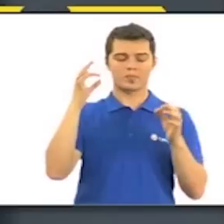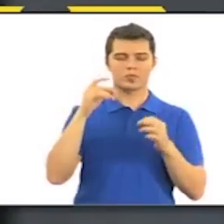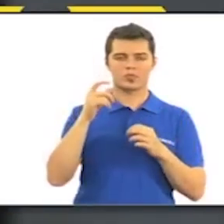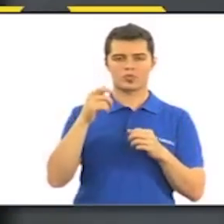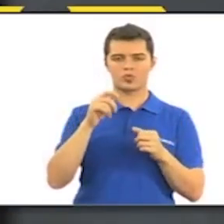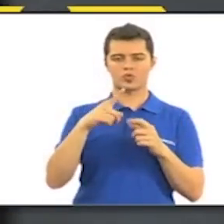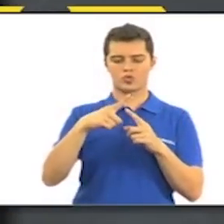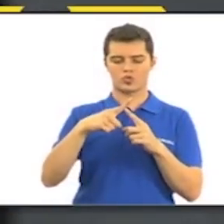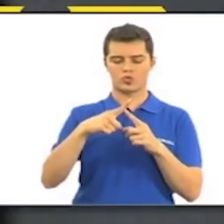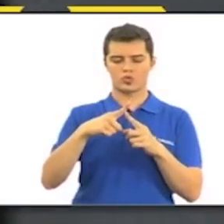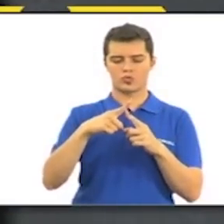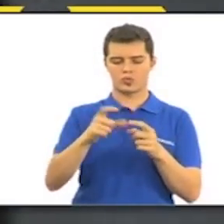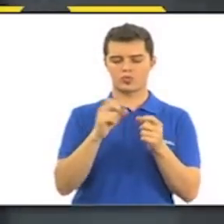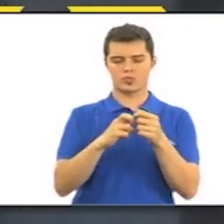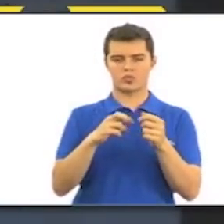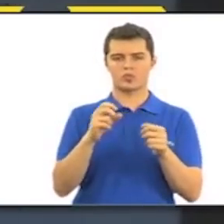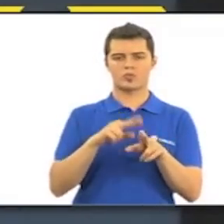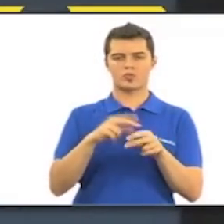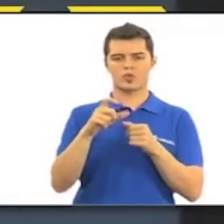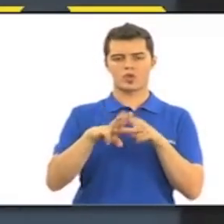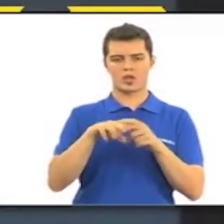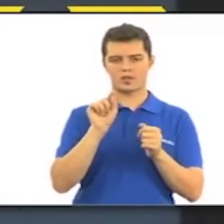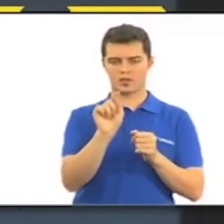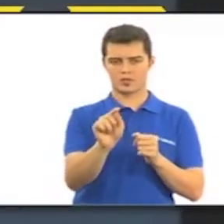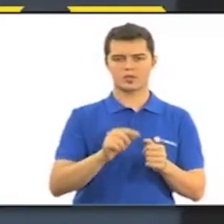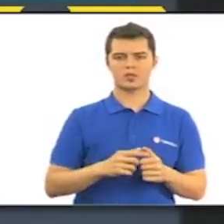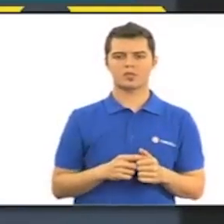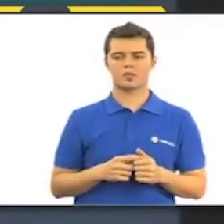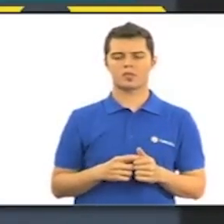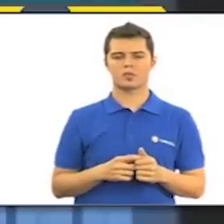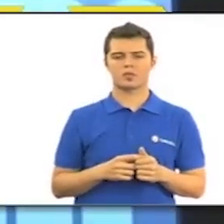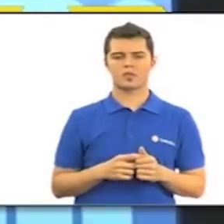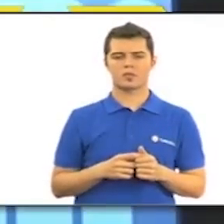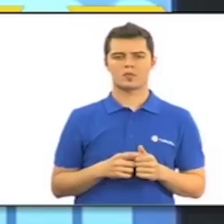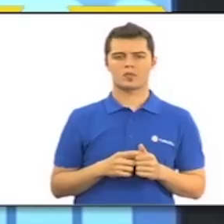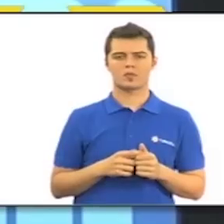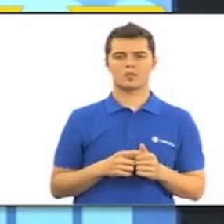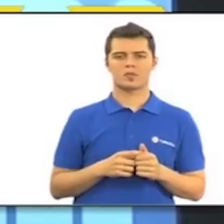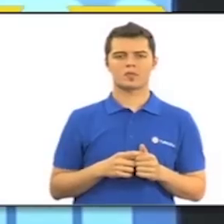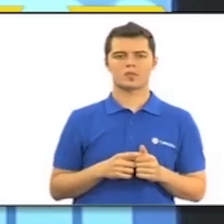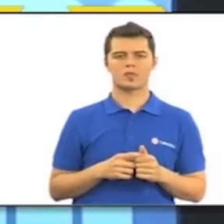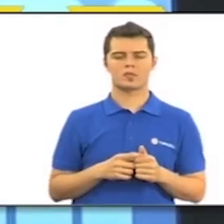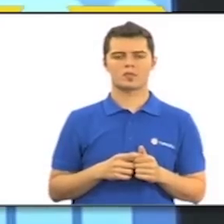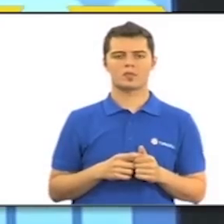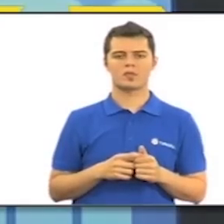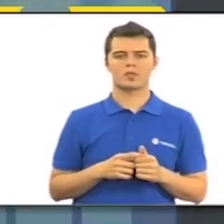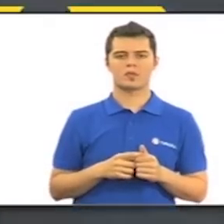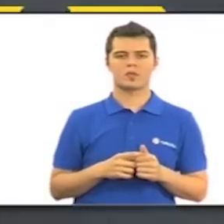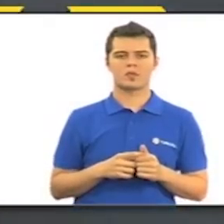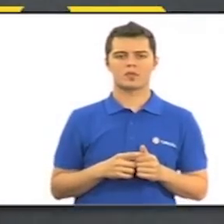sonra kabul ediyorum, ileri butonuna tıklıyoruz. Ekranda belirlen güvenlik parolasının girişini yaparak işlemimizi